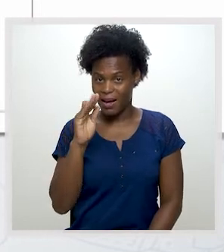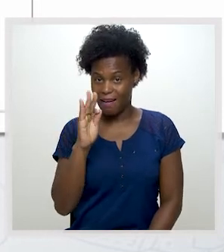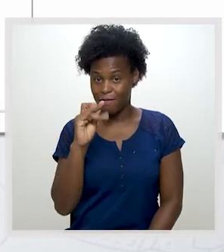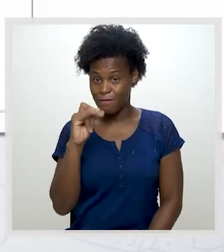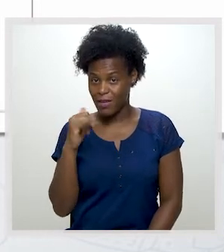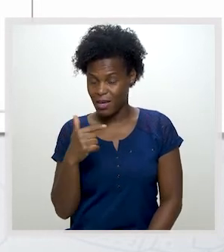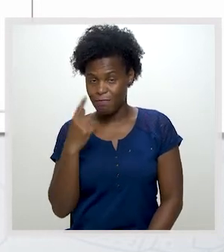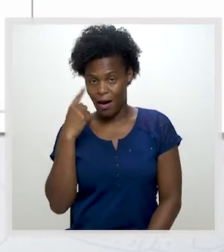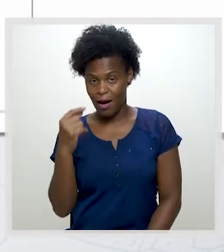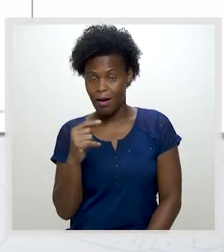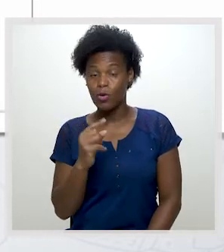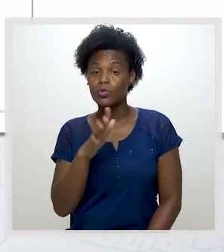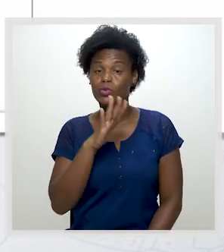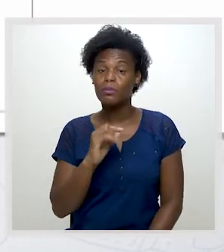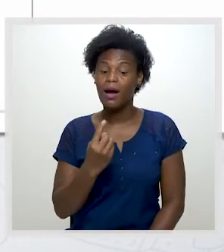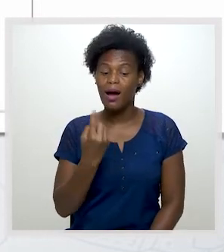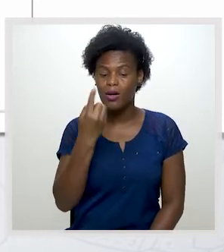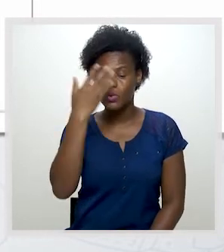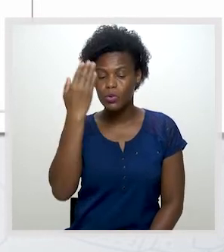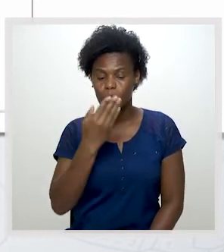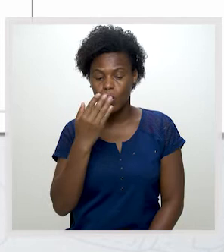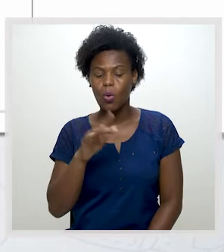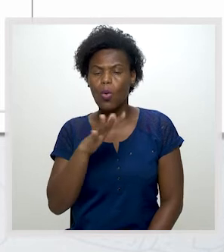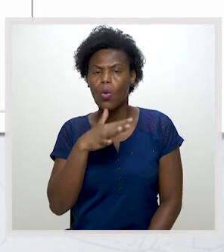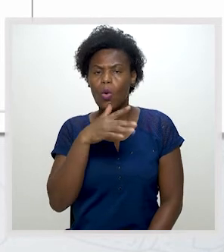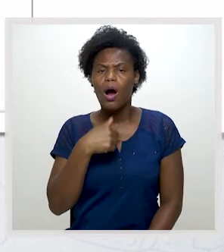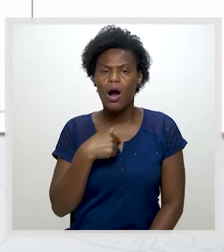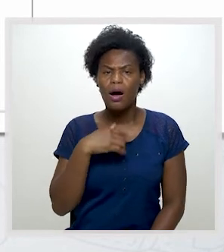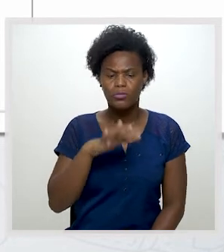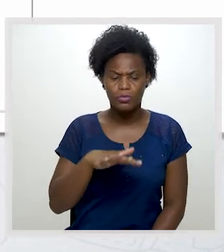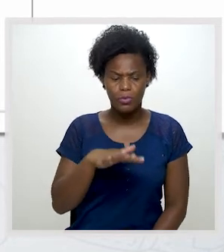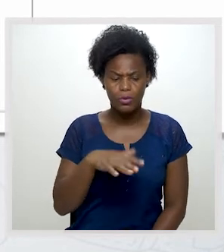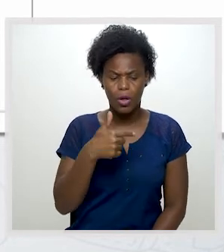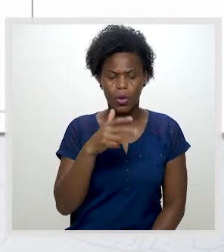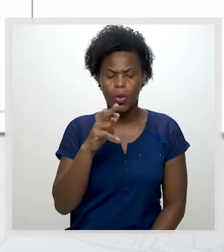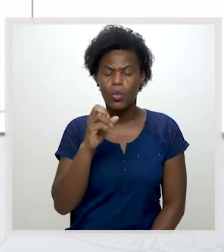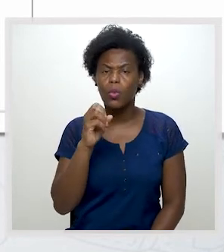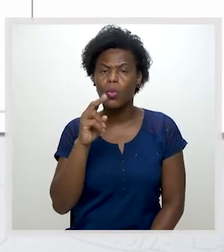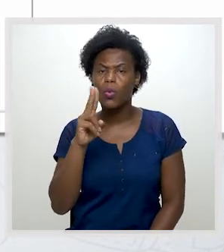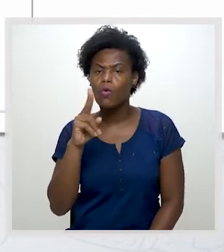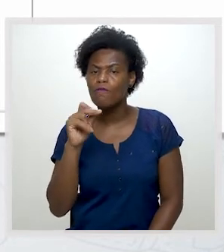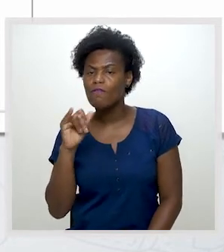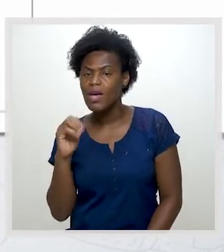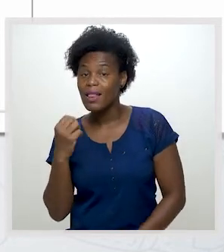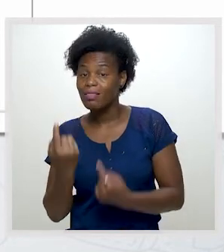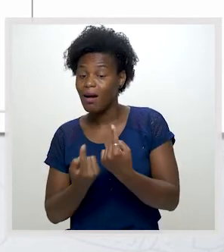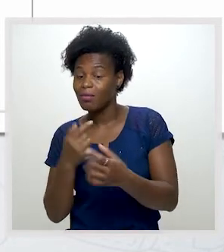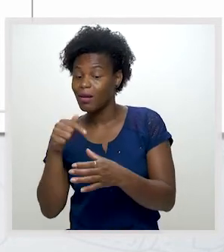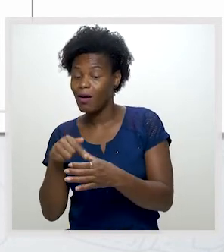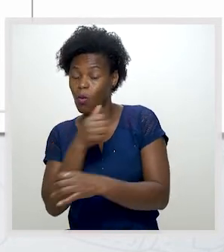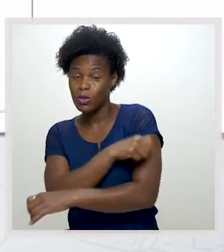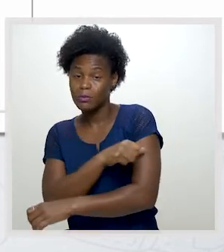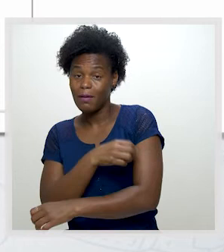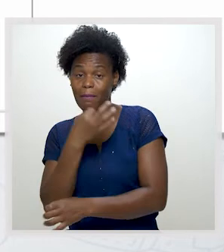l'imparfait pour un jour où je me trouvais dans un hôpital. Alors là, on parle de quoi? On parle